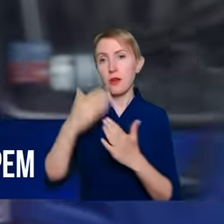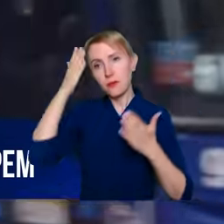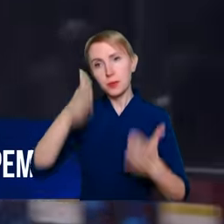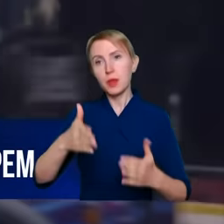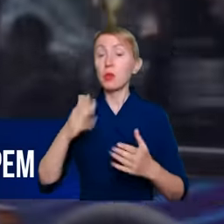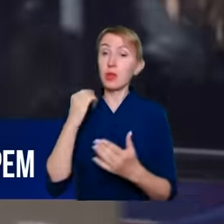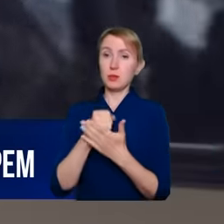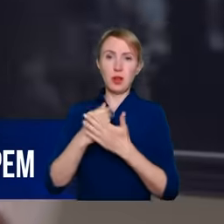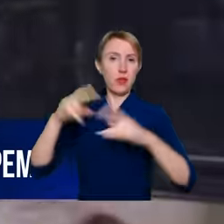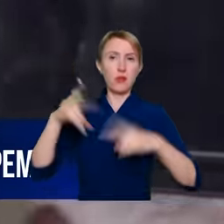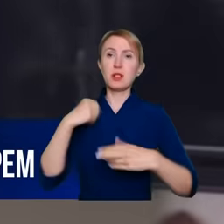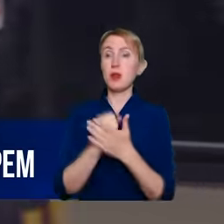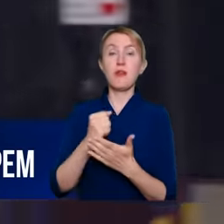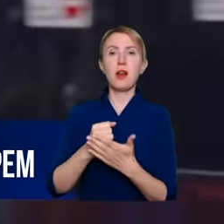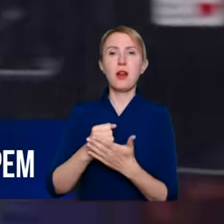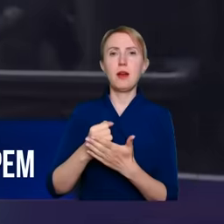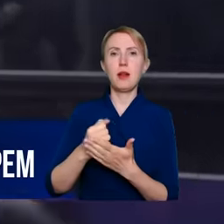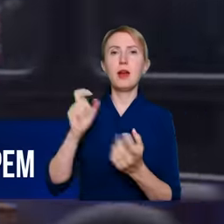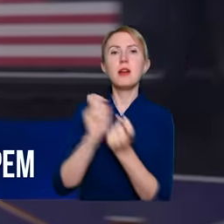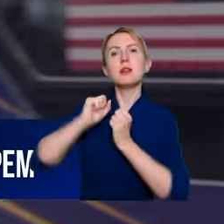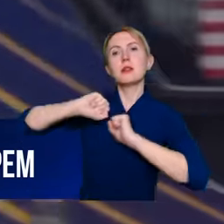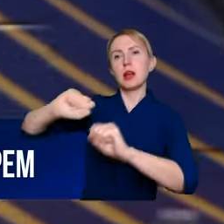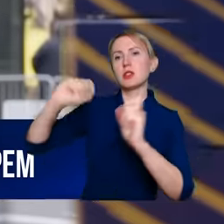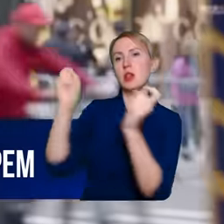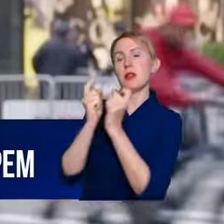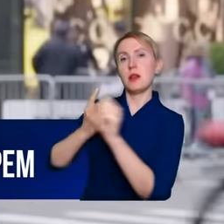wracają, bo wraca sprawa tarczy antyrakietowej między innymi ze względu na